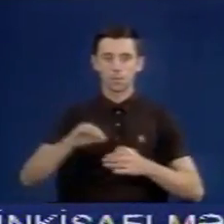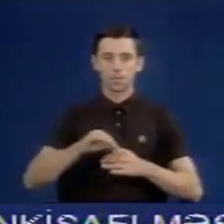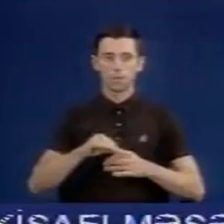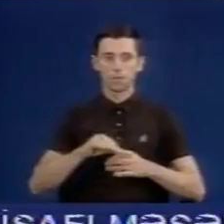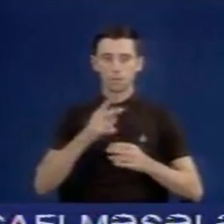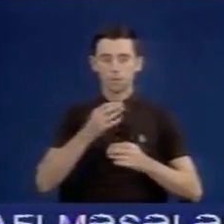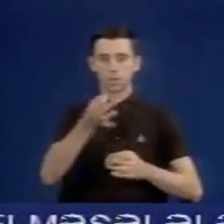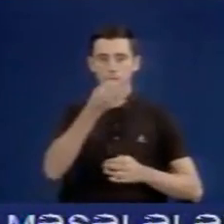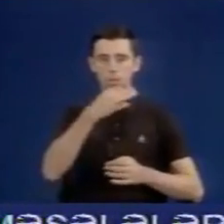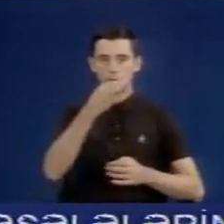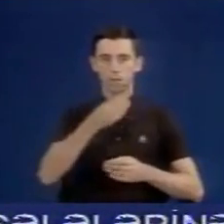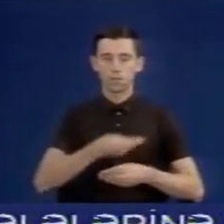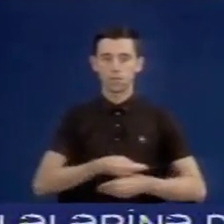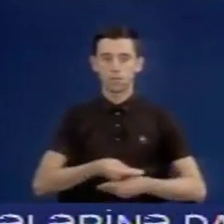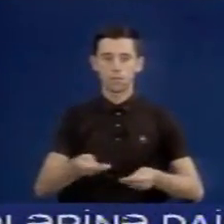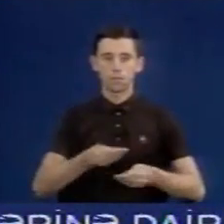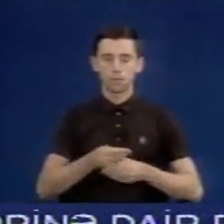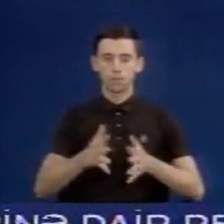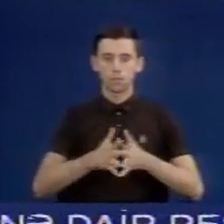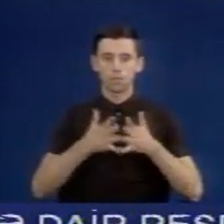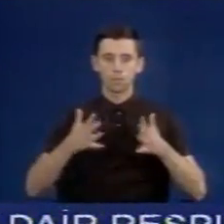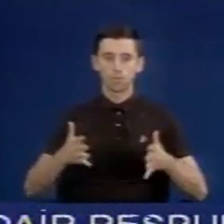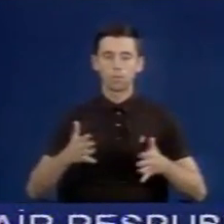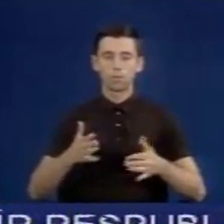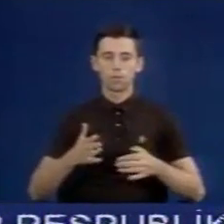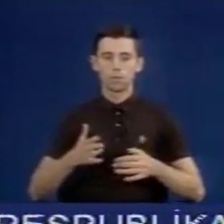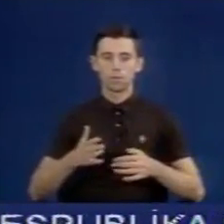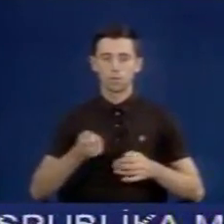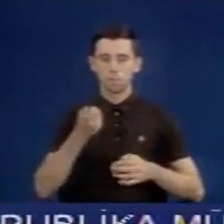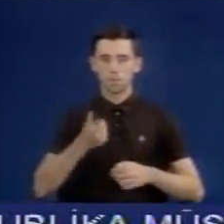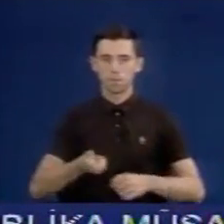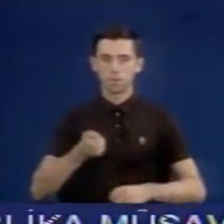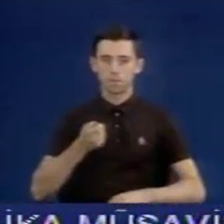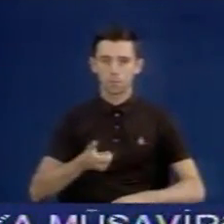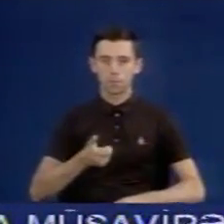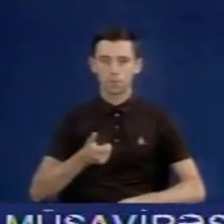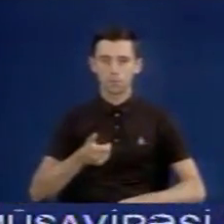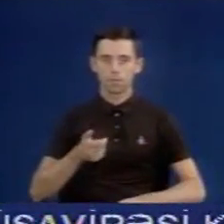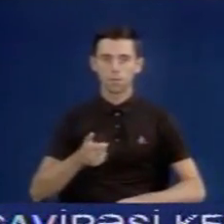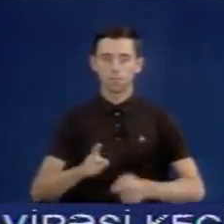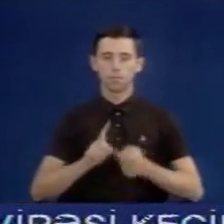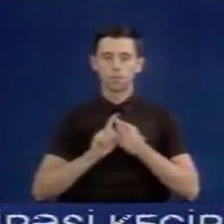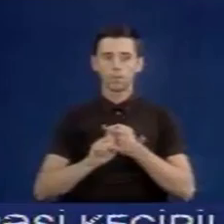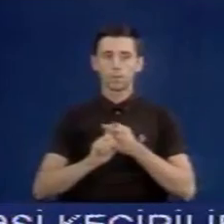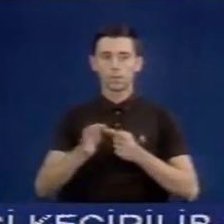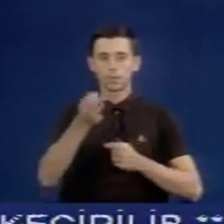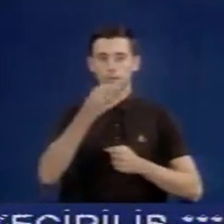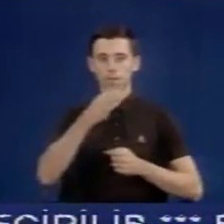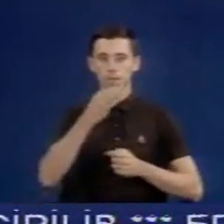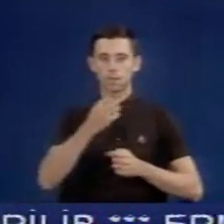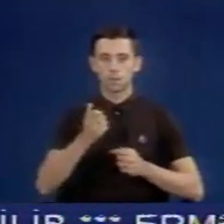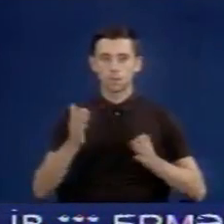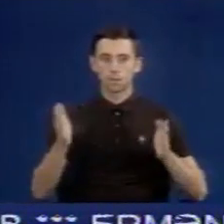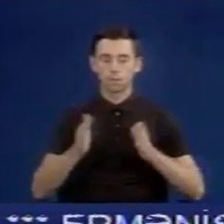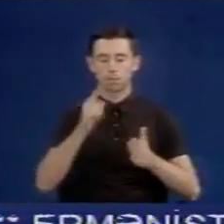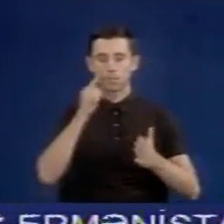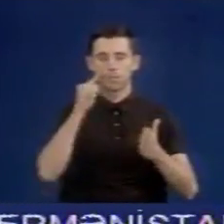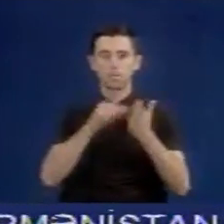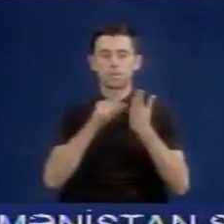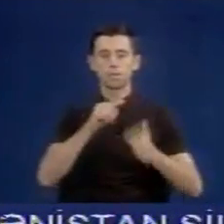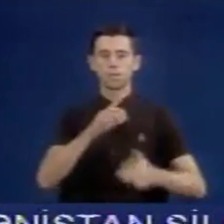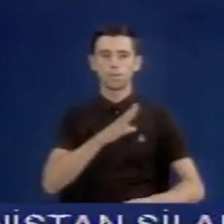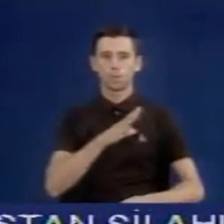sonra dərman maddələrindən çox kütləvi istifadə olunmur. Ondan zəhərli maddələrdən cüzi təsadüf hallarda,